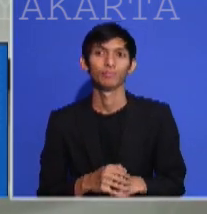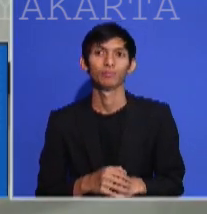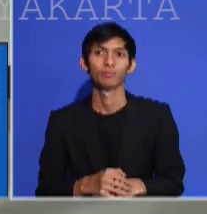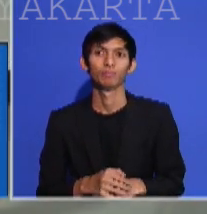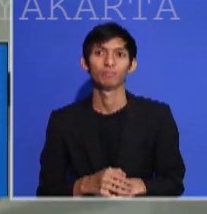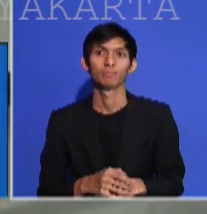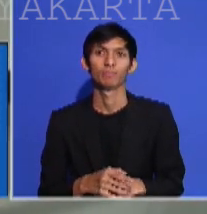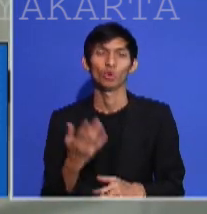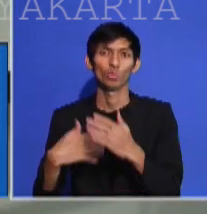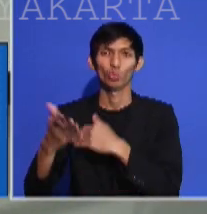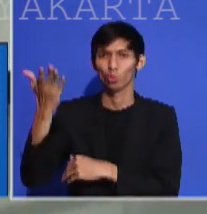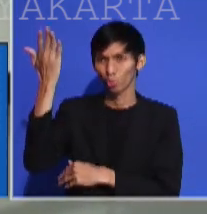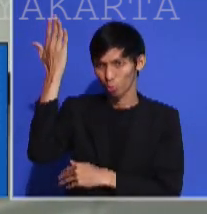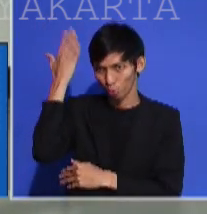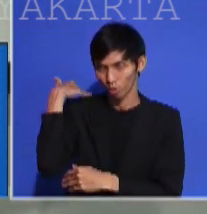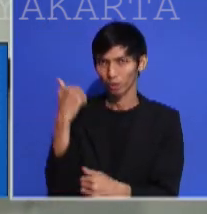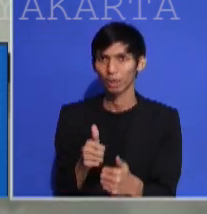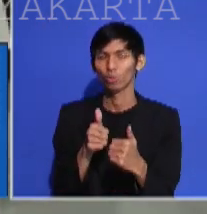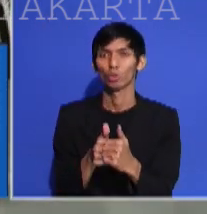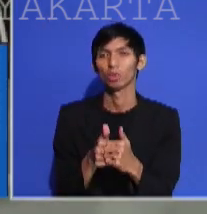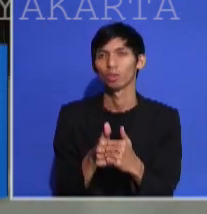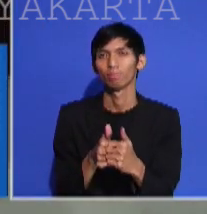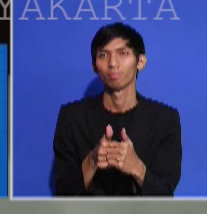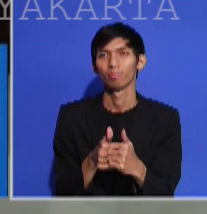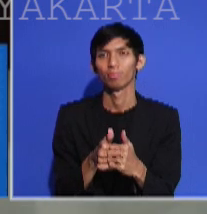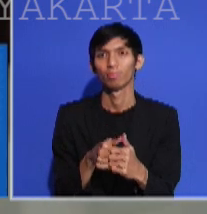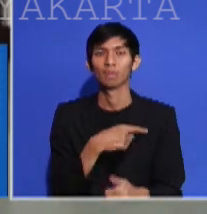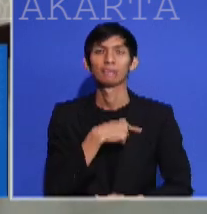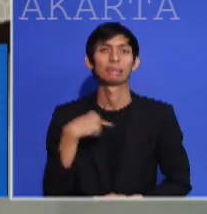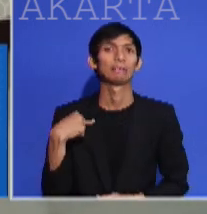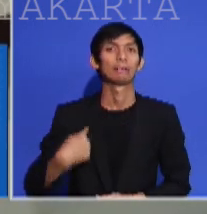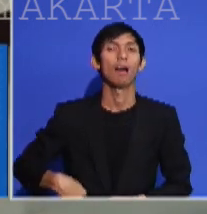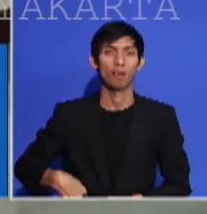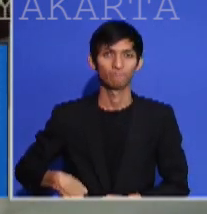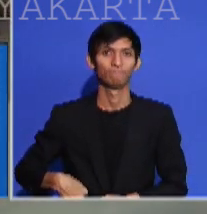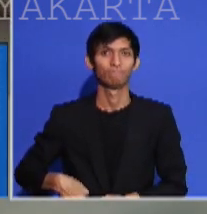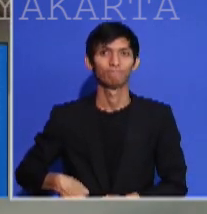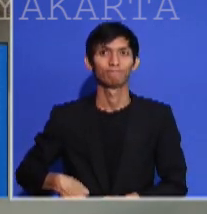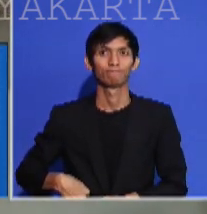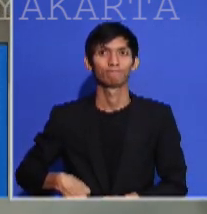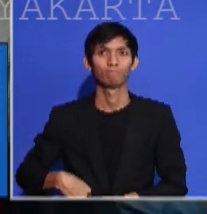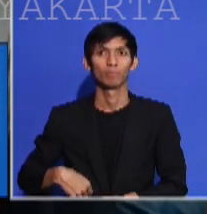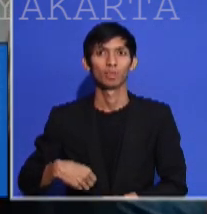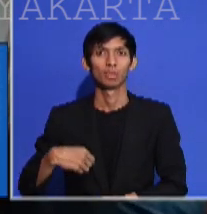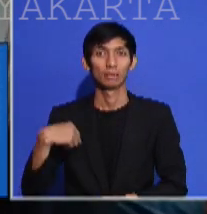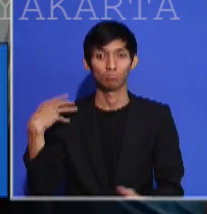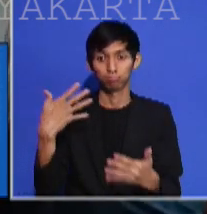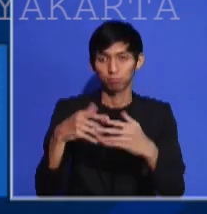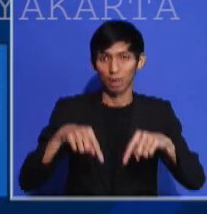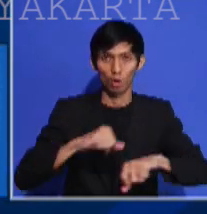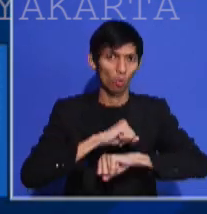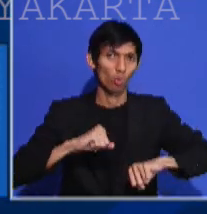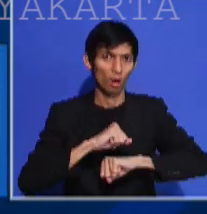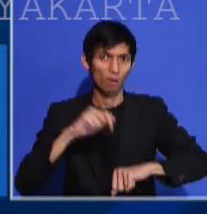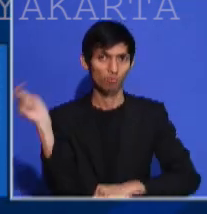ini yang saya ikuti itu Cina sih Oke Oke jadi sampai saat ini memang ee atlet badminton